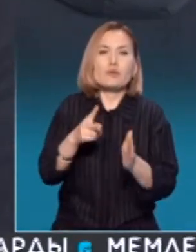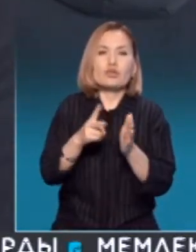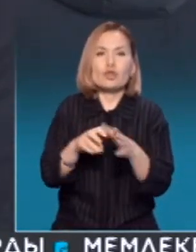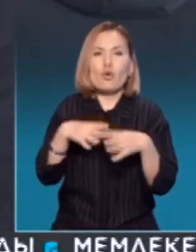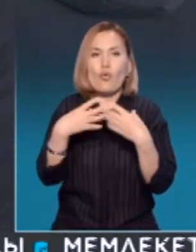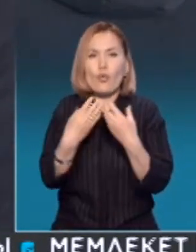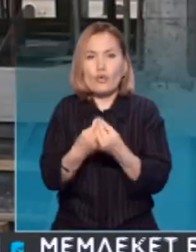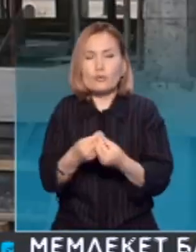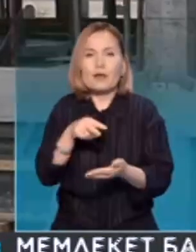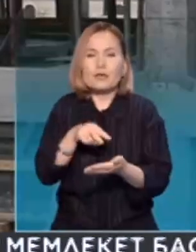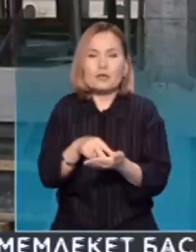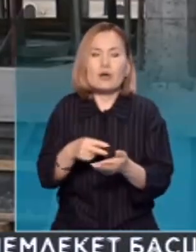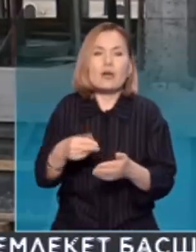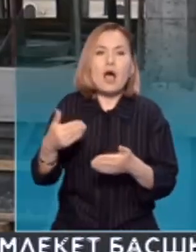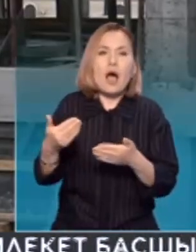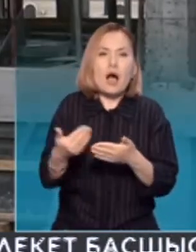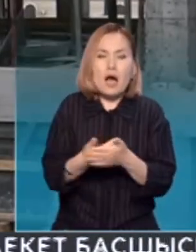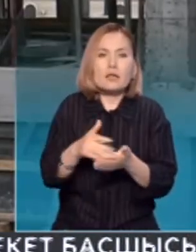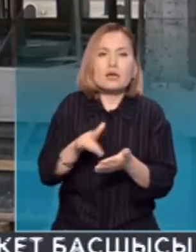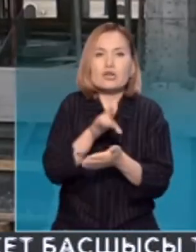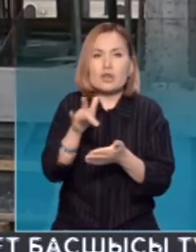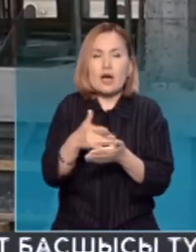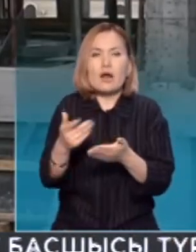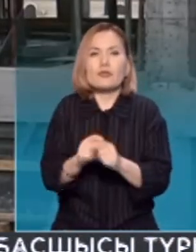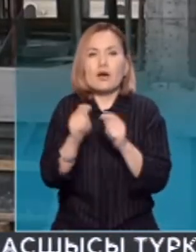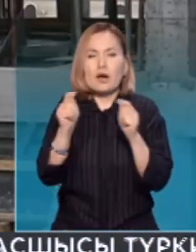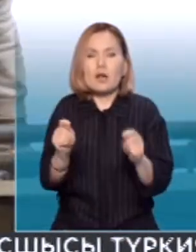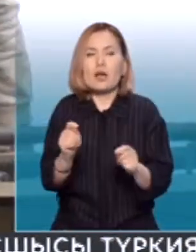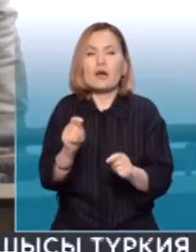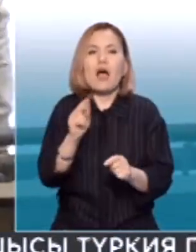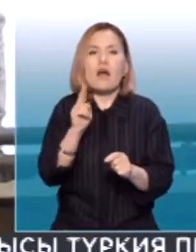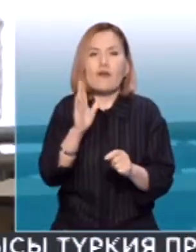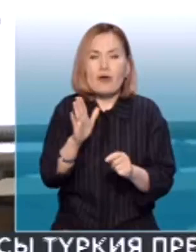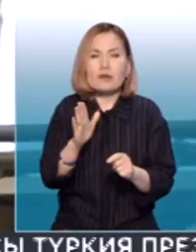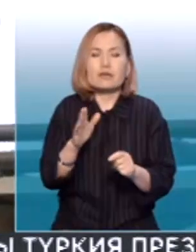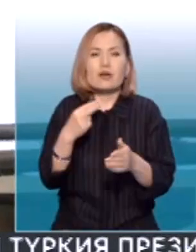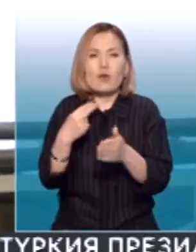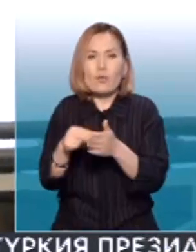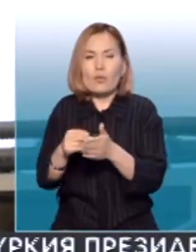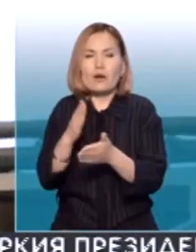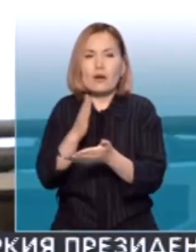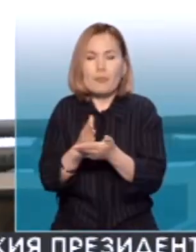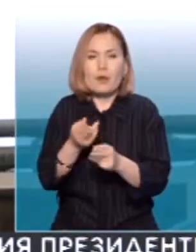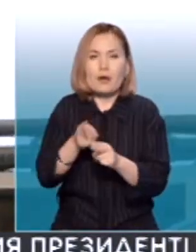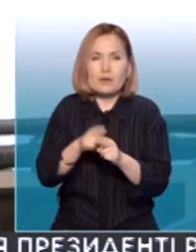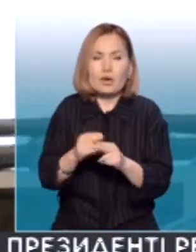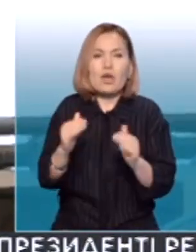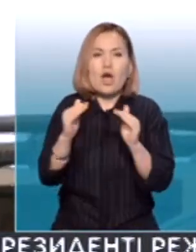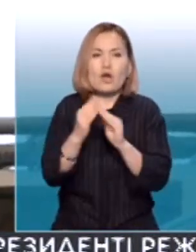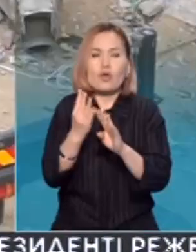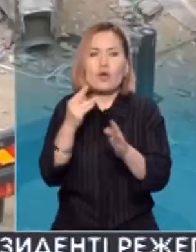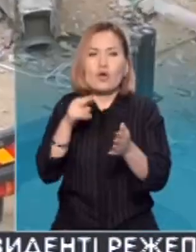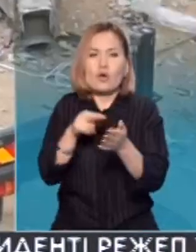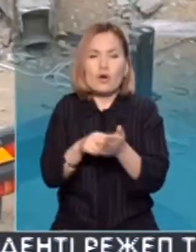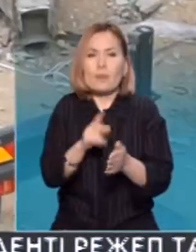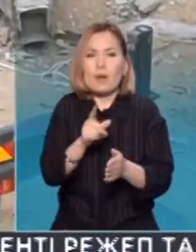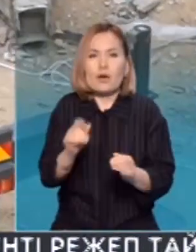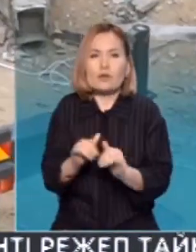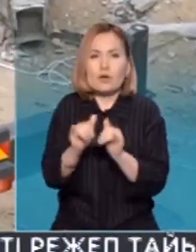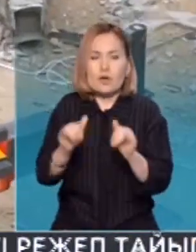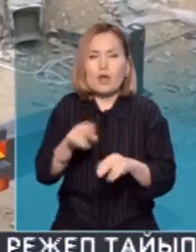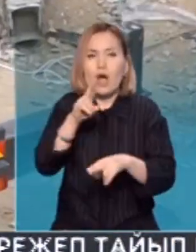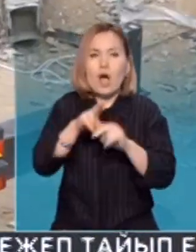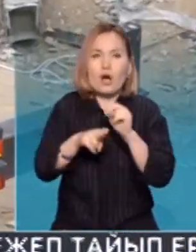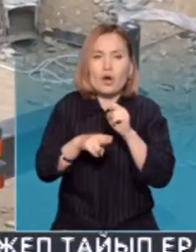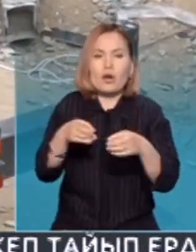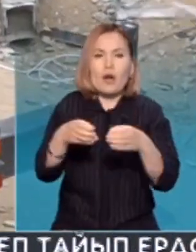Қала облыс орталығы болып қайта құрылғалы баспанаға сұраныс артқан. Баға негізсіз шарықтамасы үшін жаңа үйлердің көптеп салынуы маңызды. Алайда